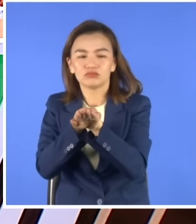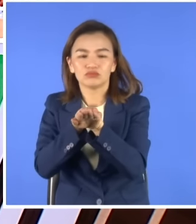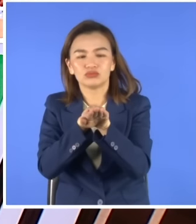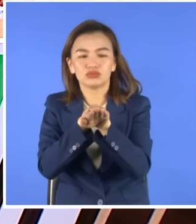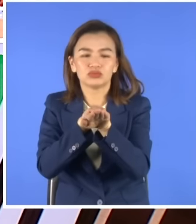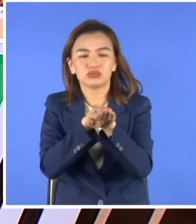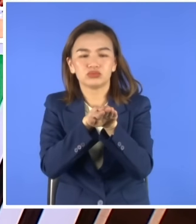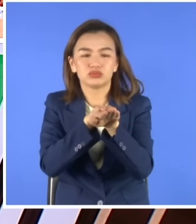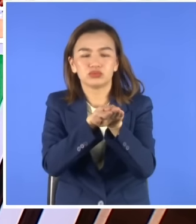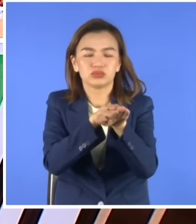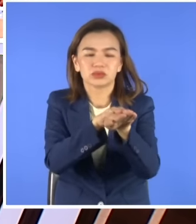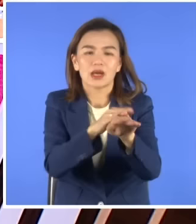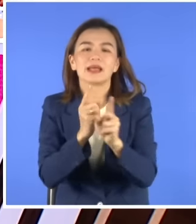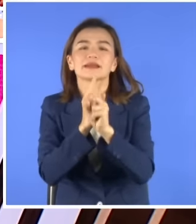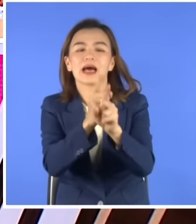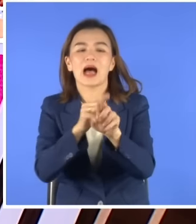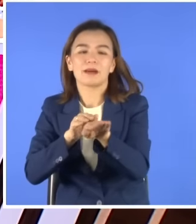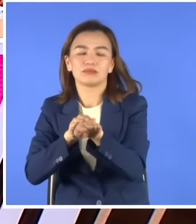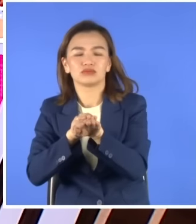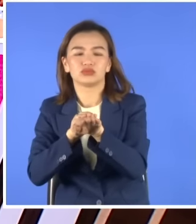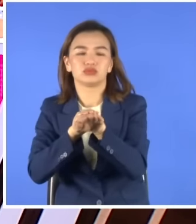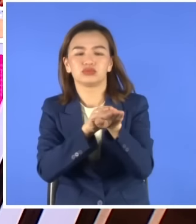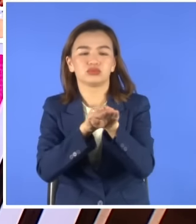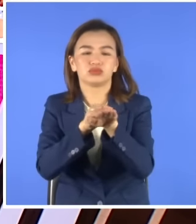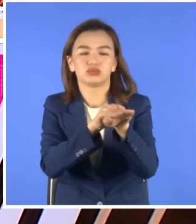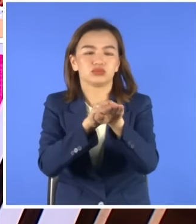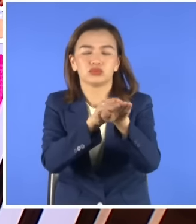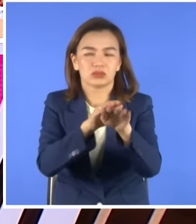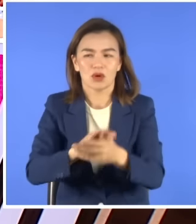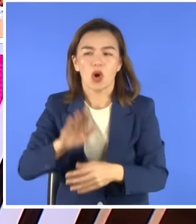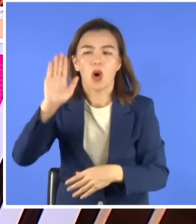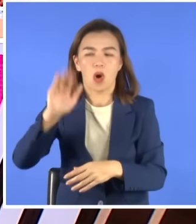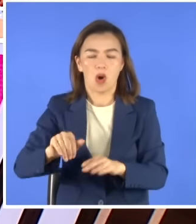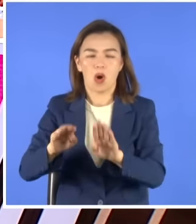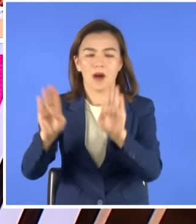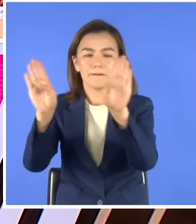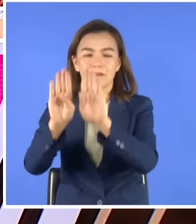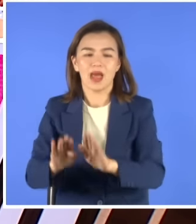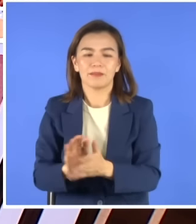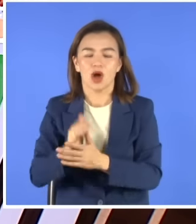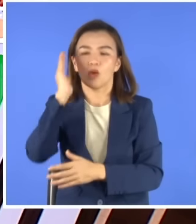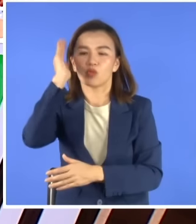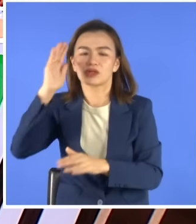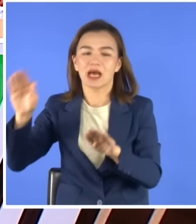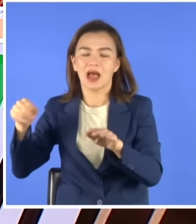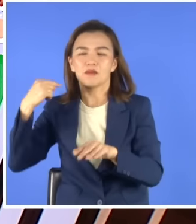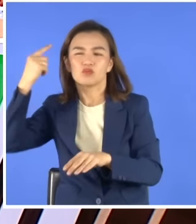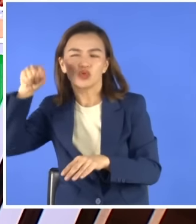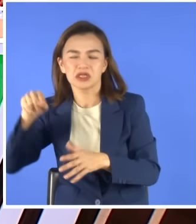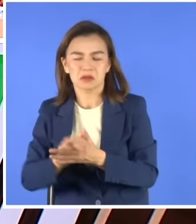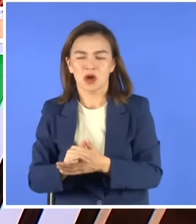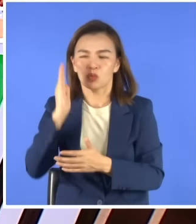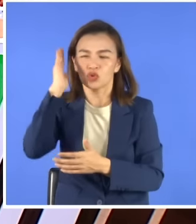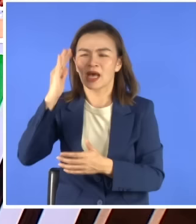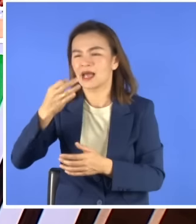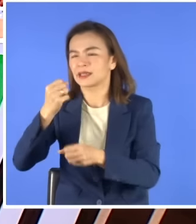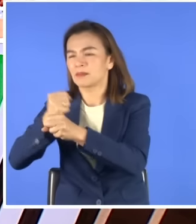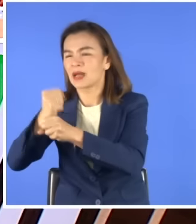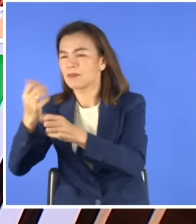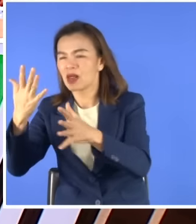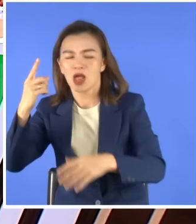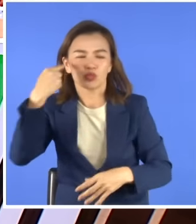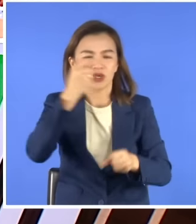หลังมันก็เป็นไปด้วยความอียกันผู้ชายที่เกผู้หงนว่าเหมแมงดาทะเลตัวที่เกะตัว